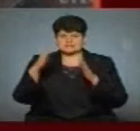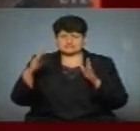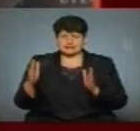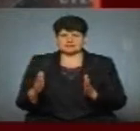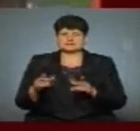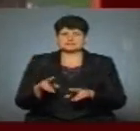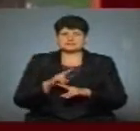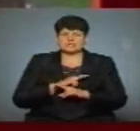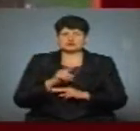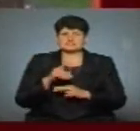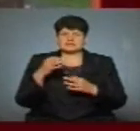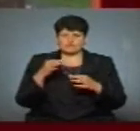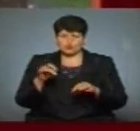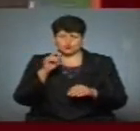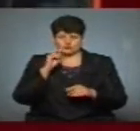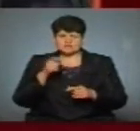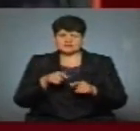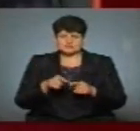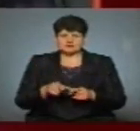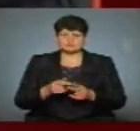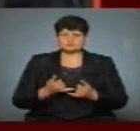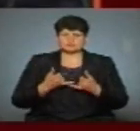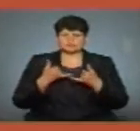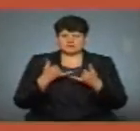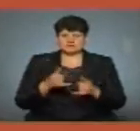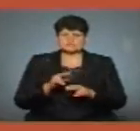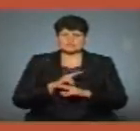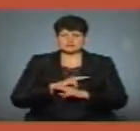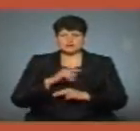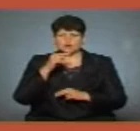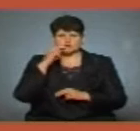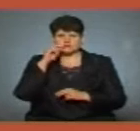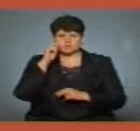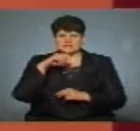Так вшанували пам'ять загиблих у російсько-українській війні.